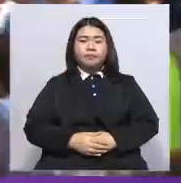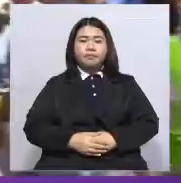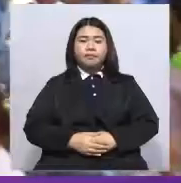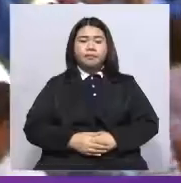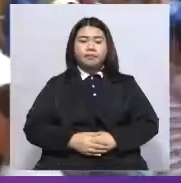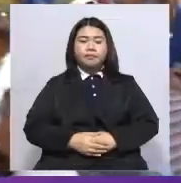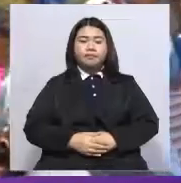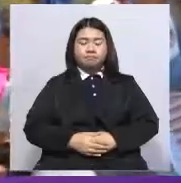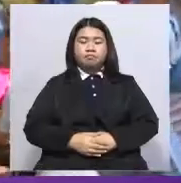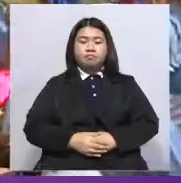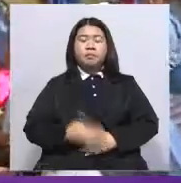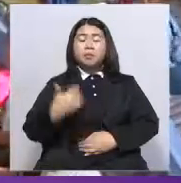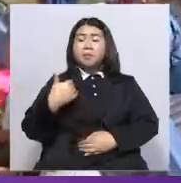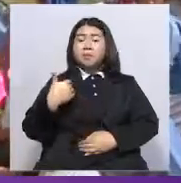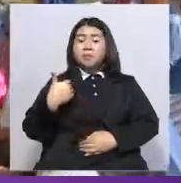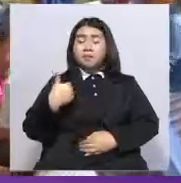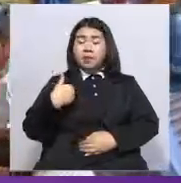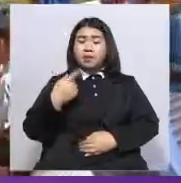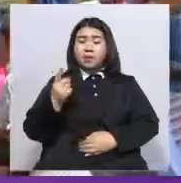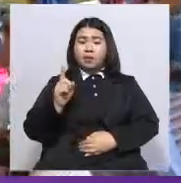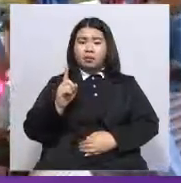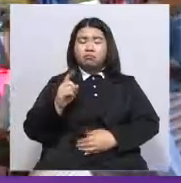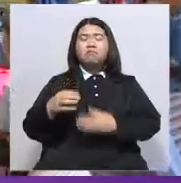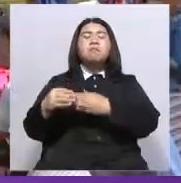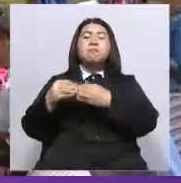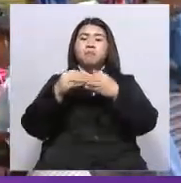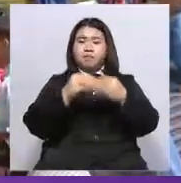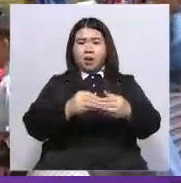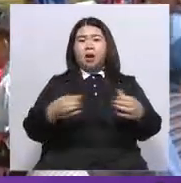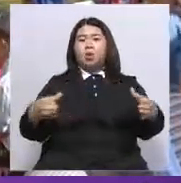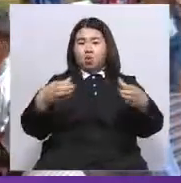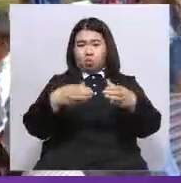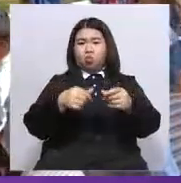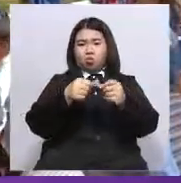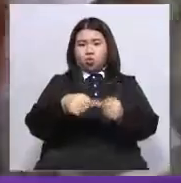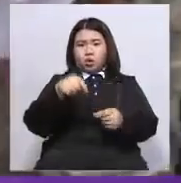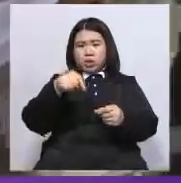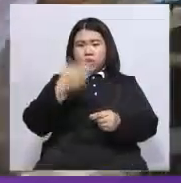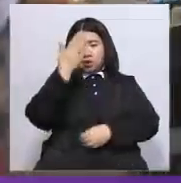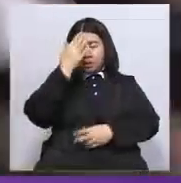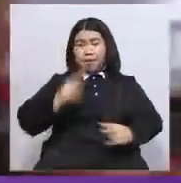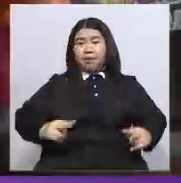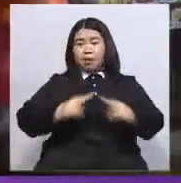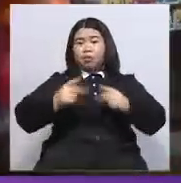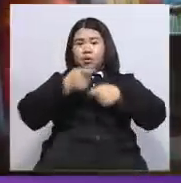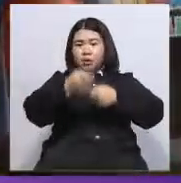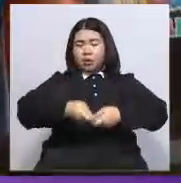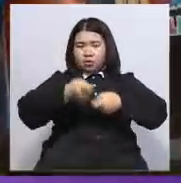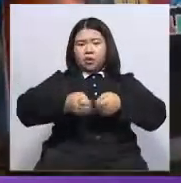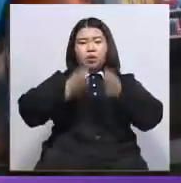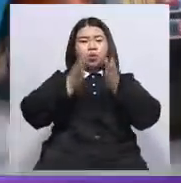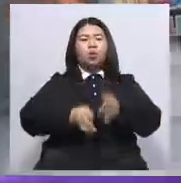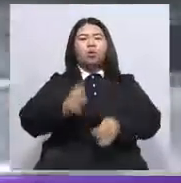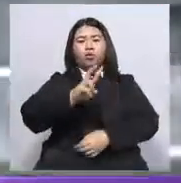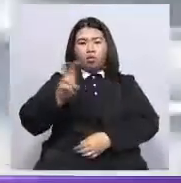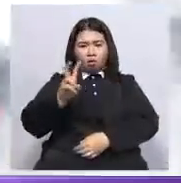ค่ะก็เดินทางนะคะเป็นผู้นำกลุ่มมาที่นี่ก็จะมีเกษตรกรราวๆประมาณ200คน